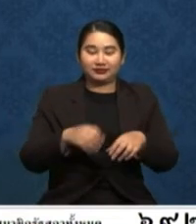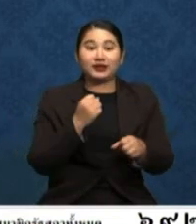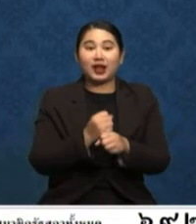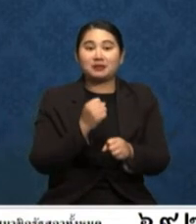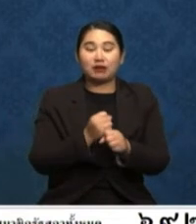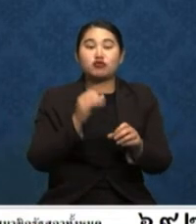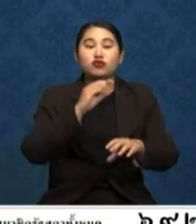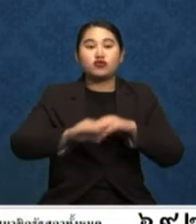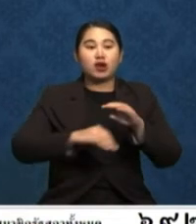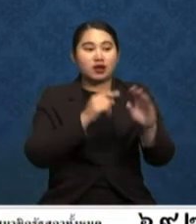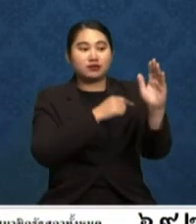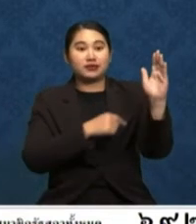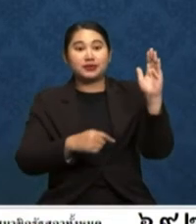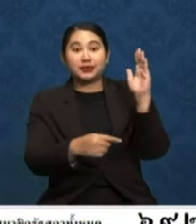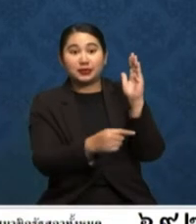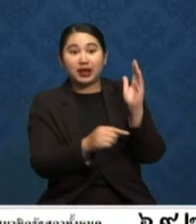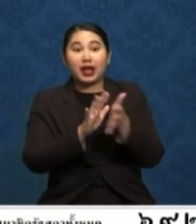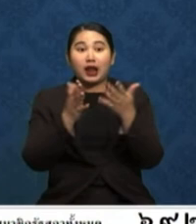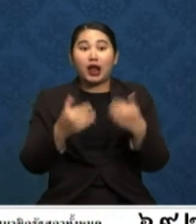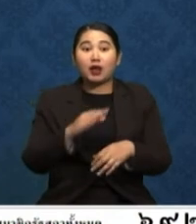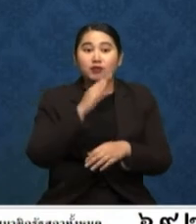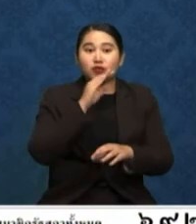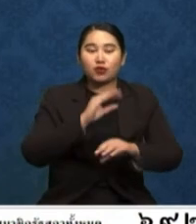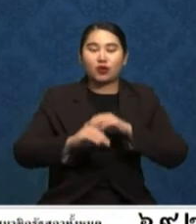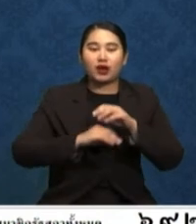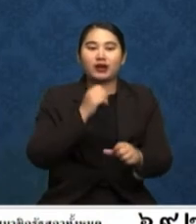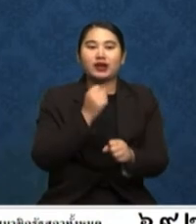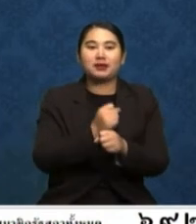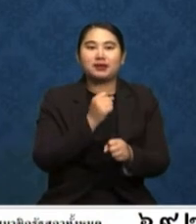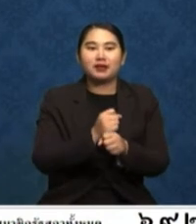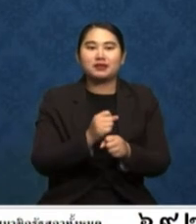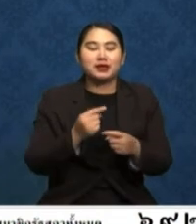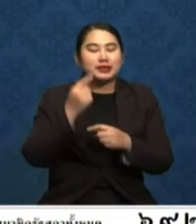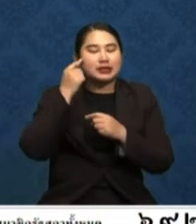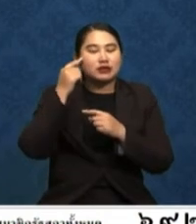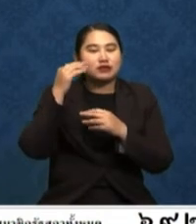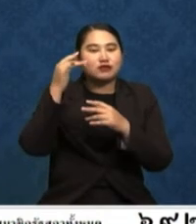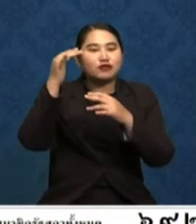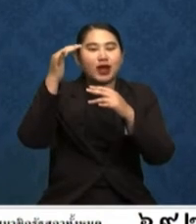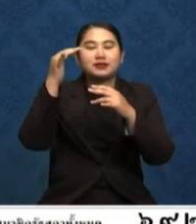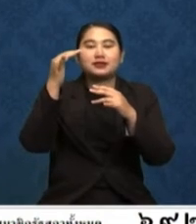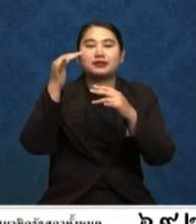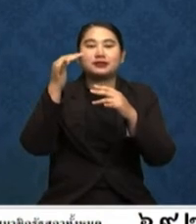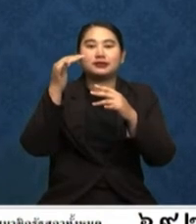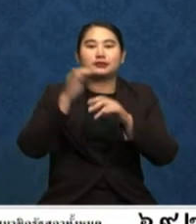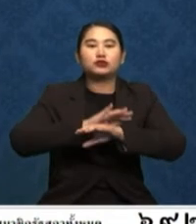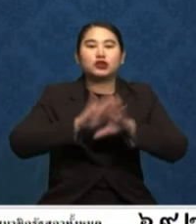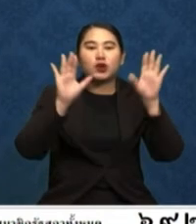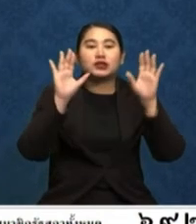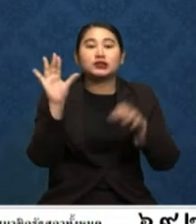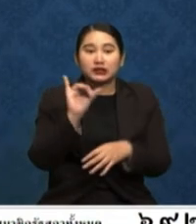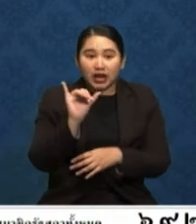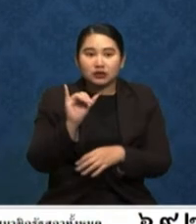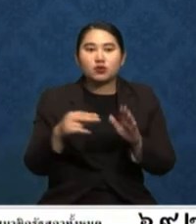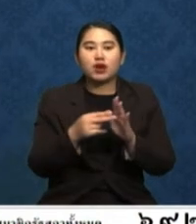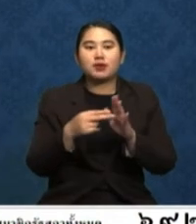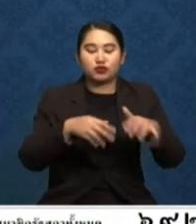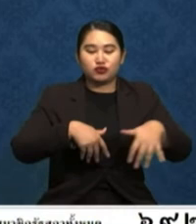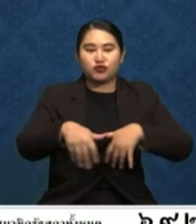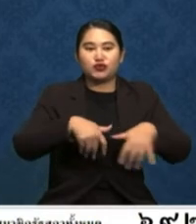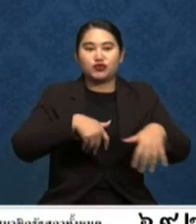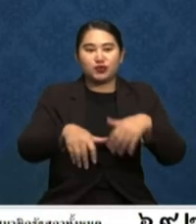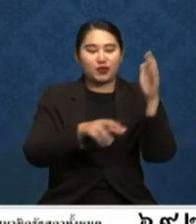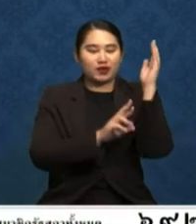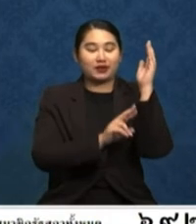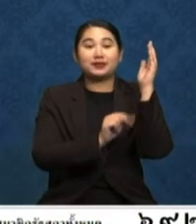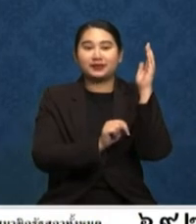บิดแล้วถ้าเกิดว่ารัฐบาลยังไม่เลิกฝันกลางวันถึงโครงการแลนบิดแบบนี้พี่น้องประชาชนชาว